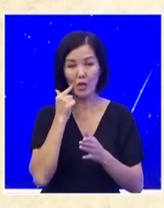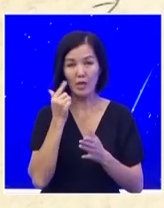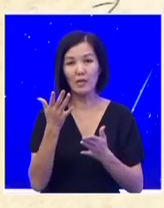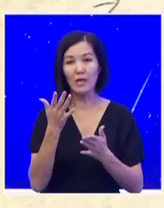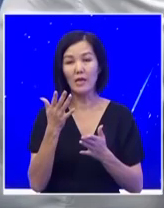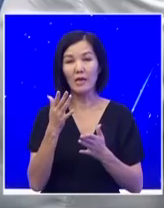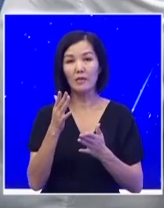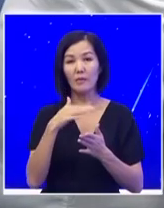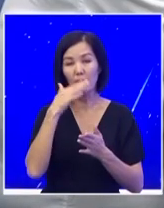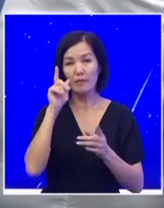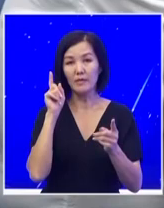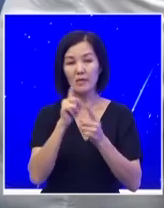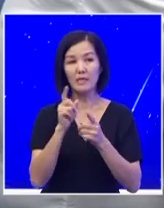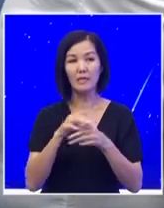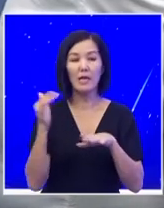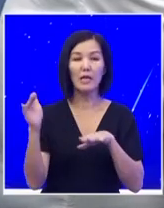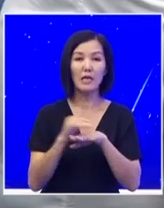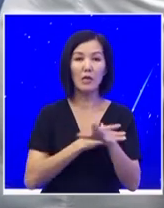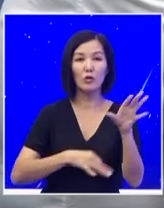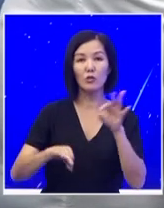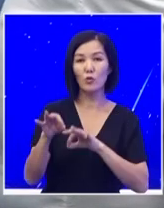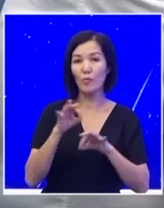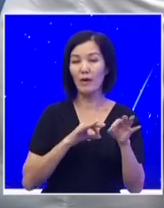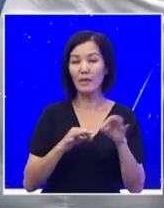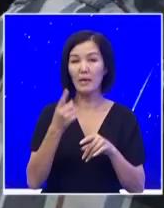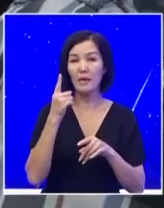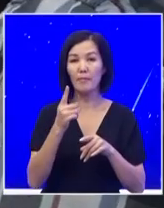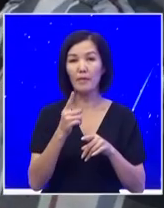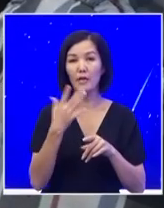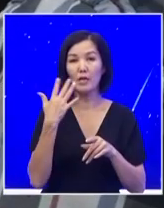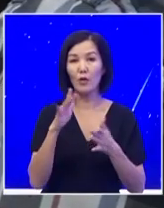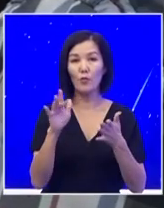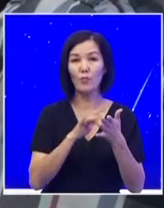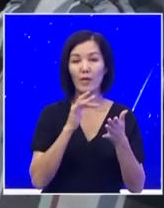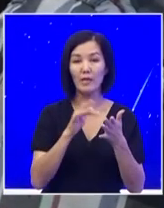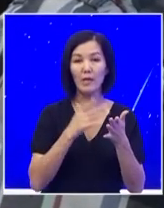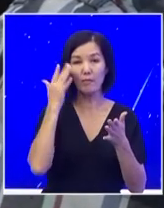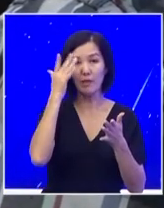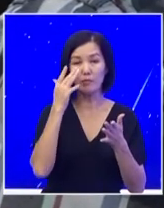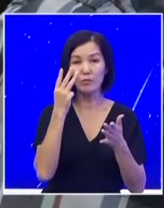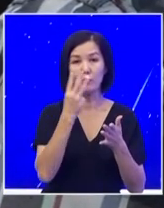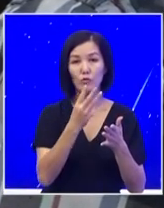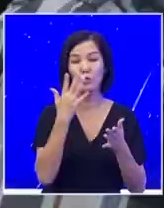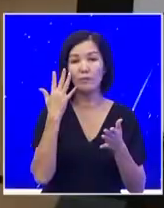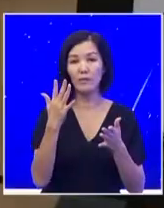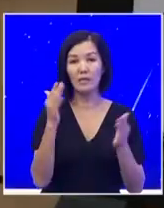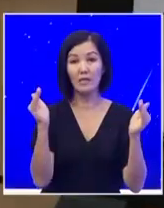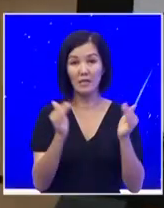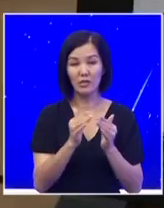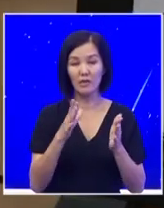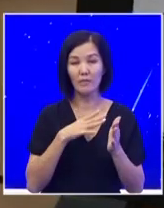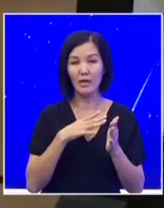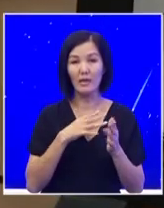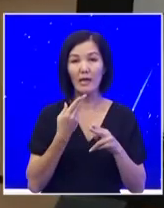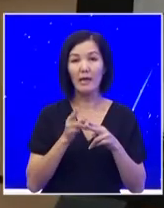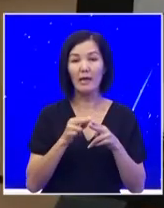қарай бетті. Игі жобаны қолғалғандар бір тараудағы, яғни 50 беттік мазмұнды 3-тен 5 бетке дейін ықшамдаған. Әрі